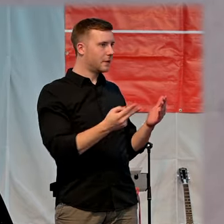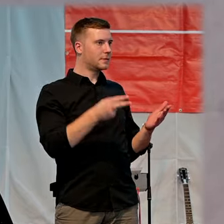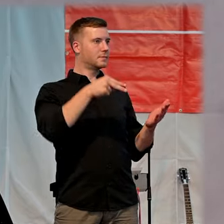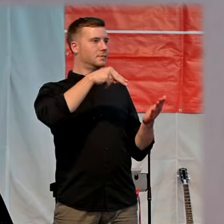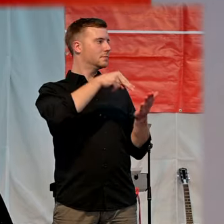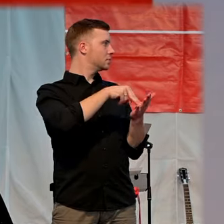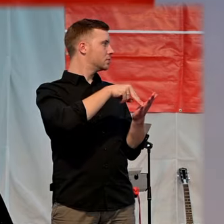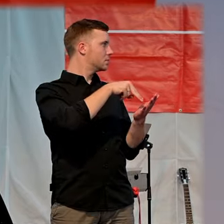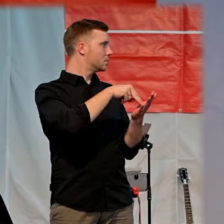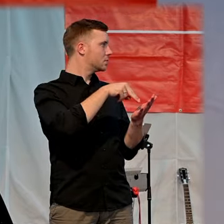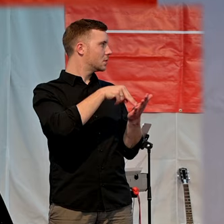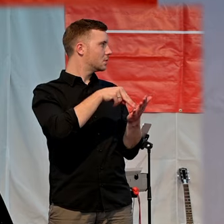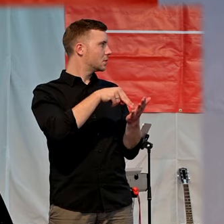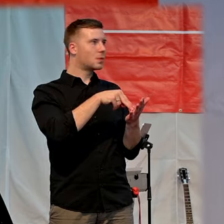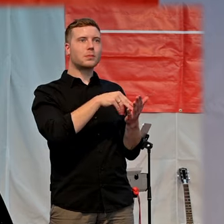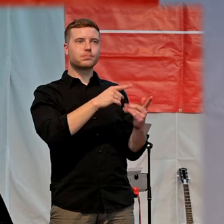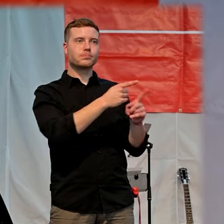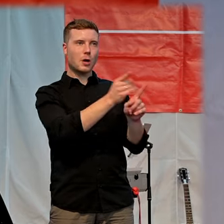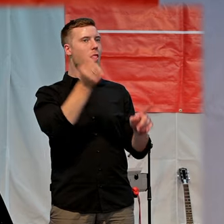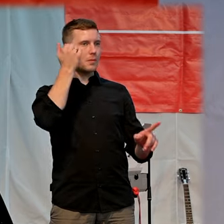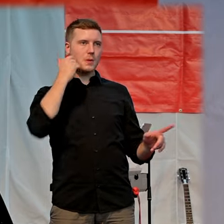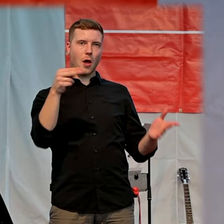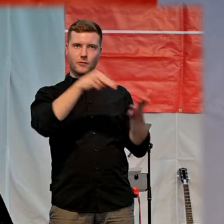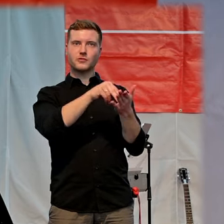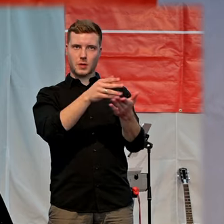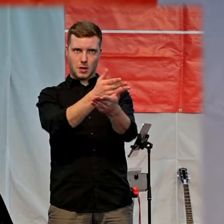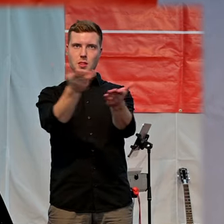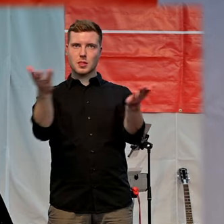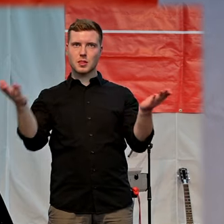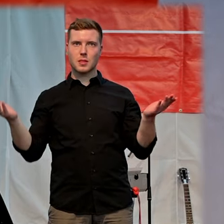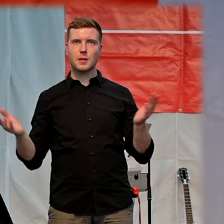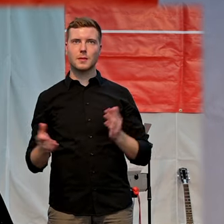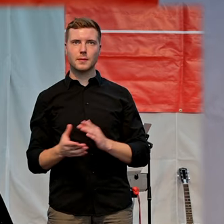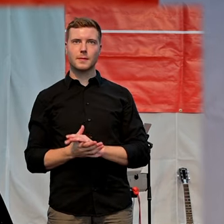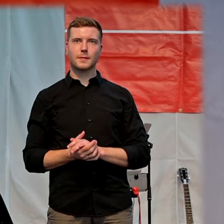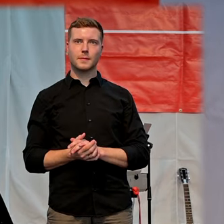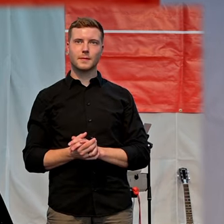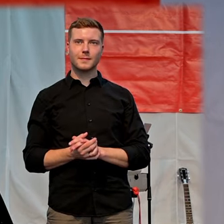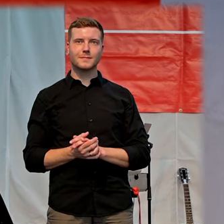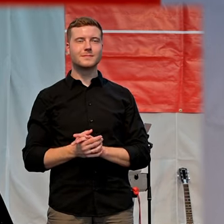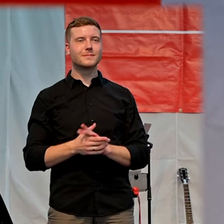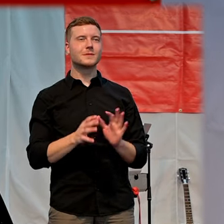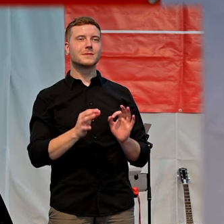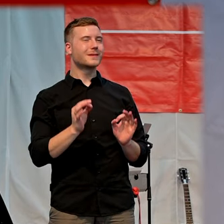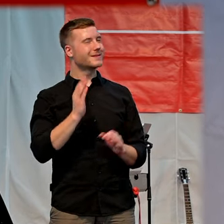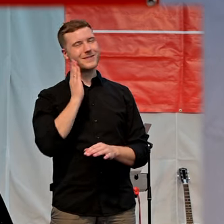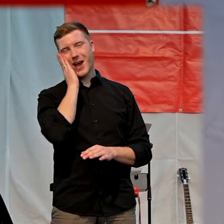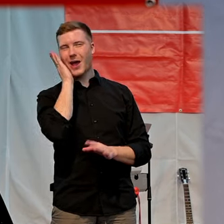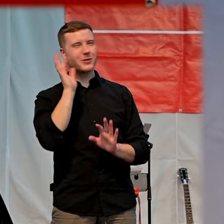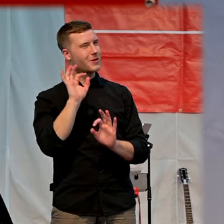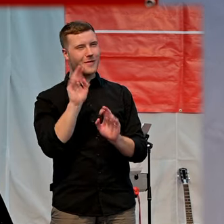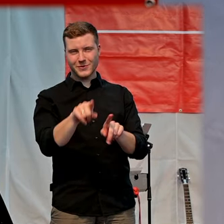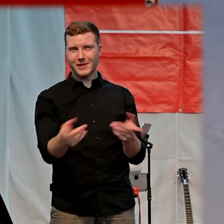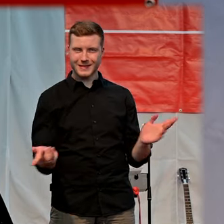wenn sie nicht dabei hast, mach das mal mit. Ja, man schläft nicht ein. Gut.